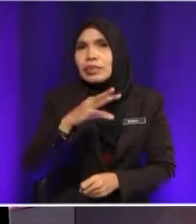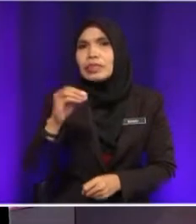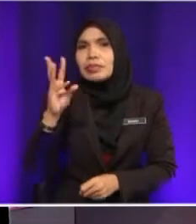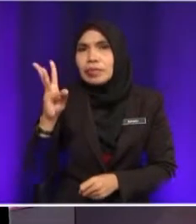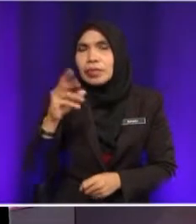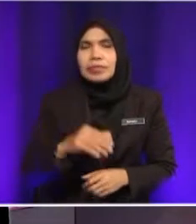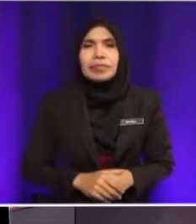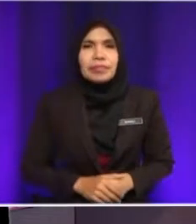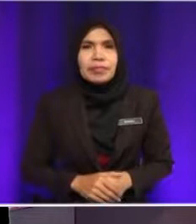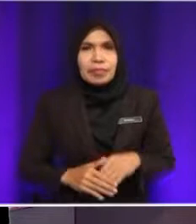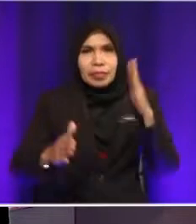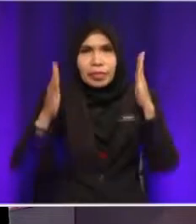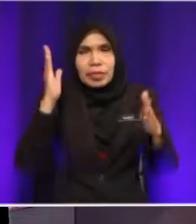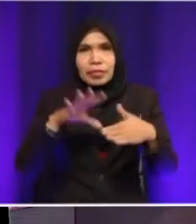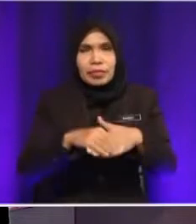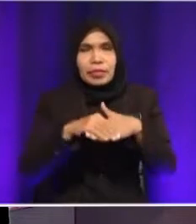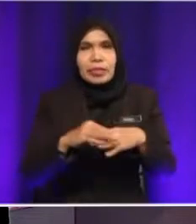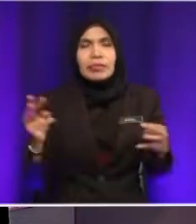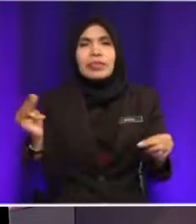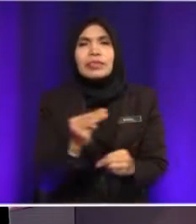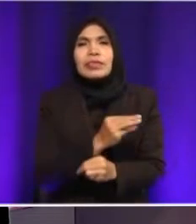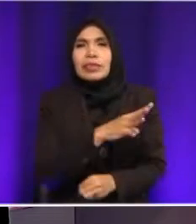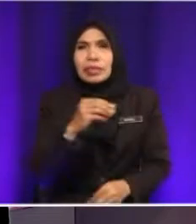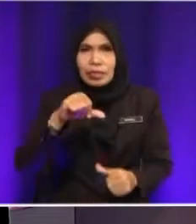bahasa Melayu bahasa Inggris matematika